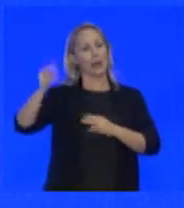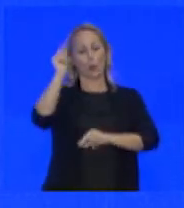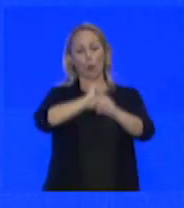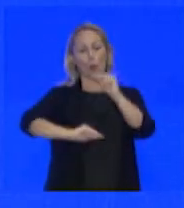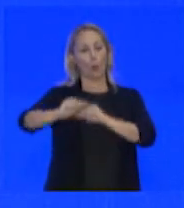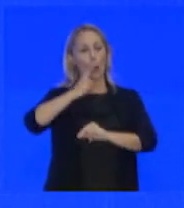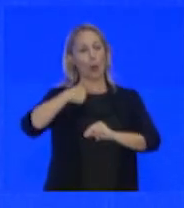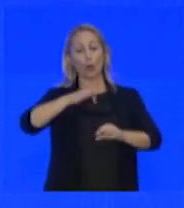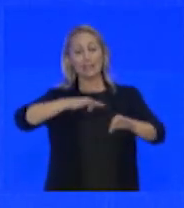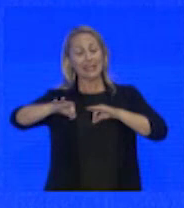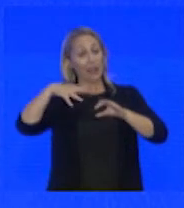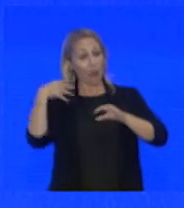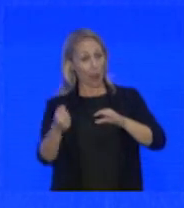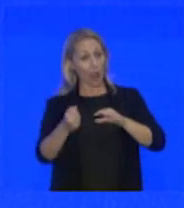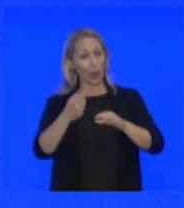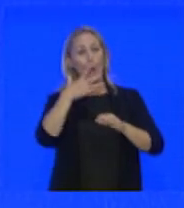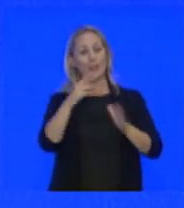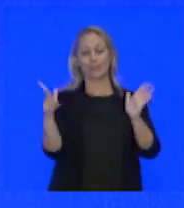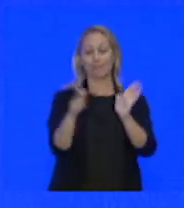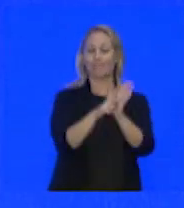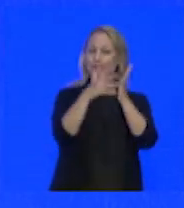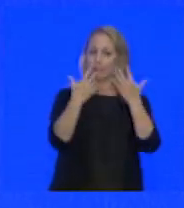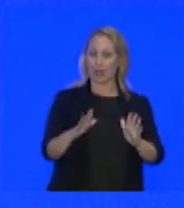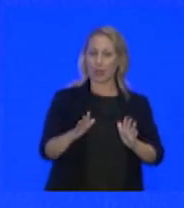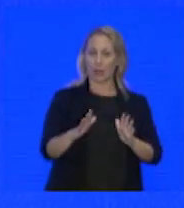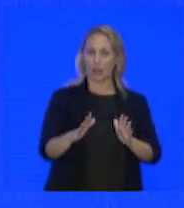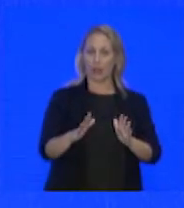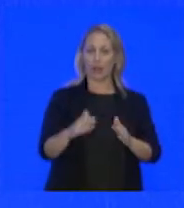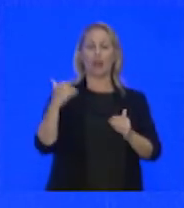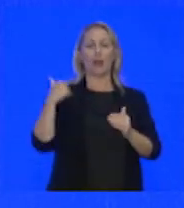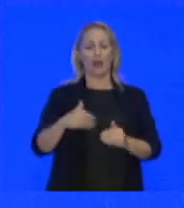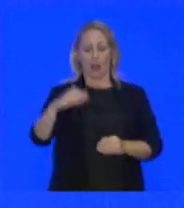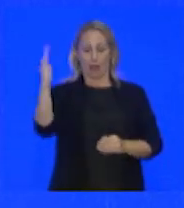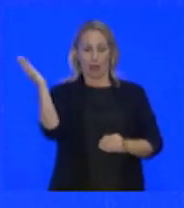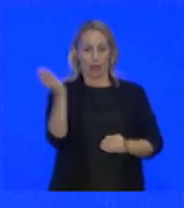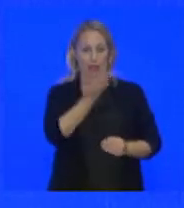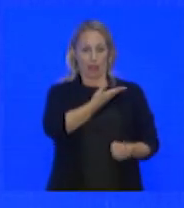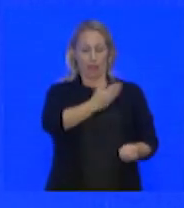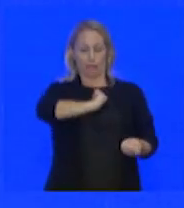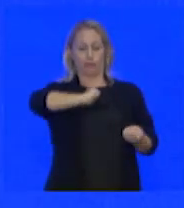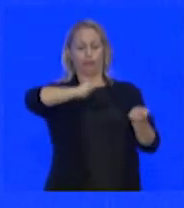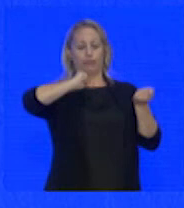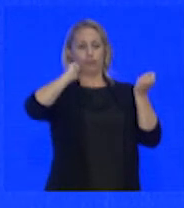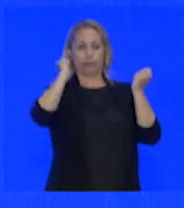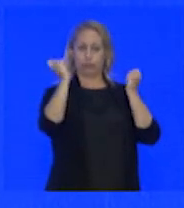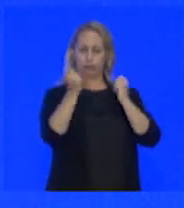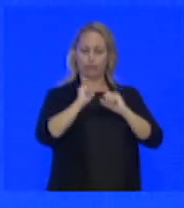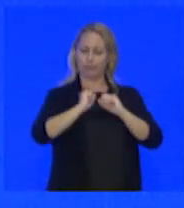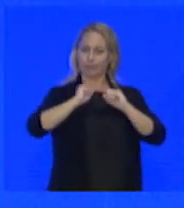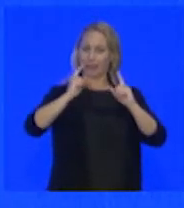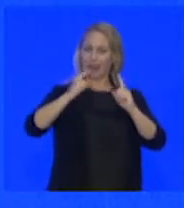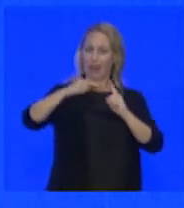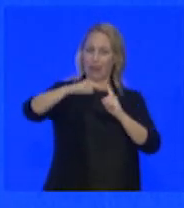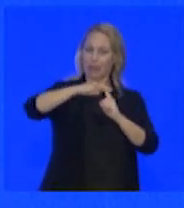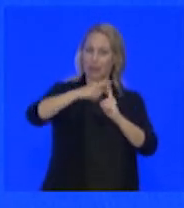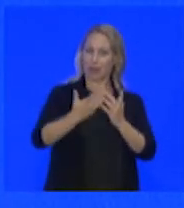σχέδιό μας για μια αυτοδύναμη Ελλάδα. Και έτσι από την απογοήτευση πέρασαν γρήγορα στη θετική έκπληξη και μετά στην